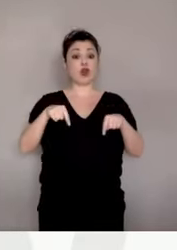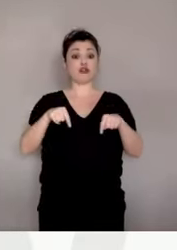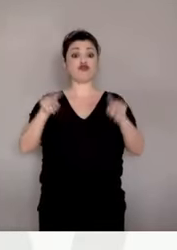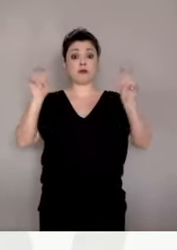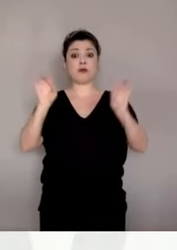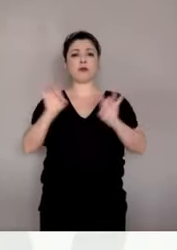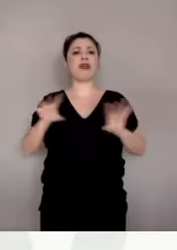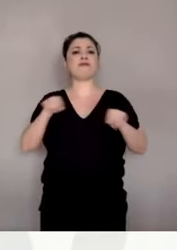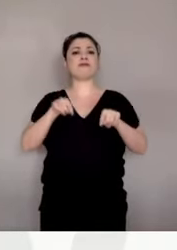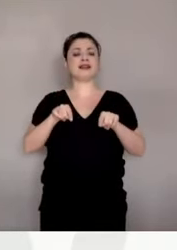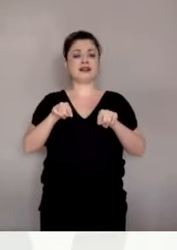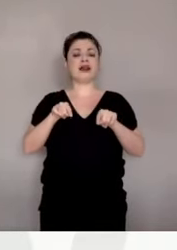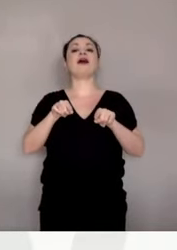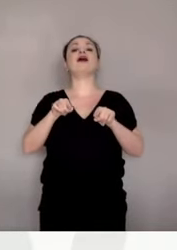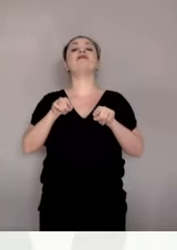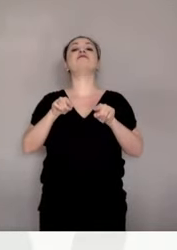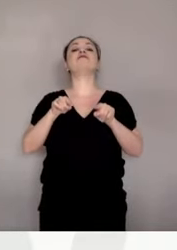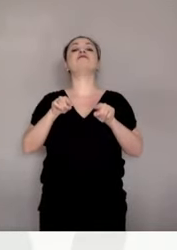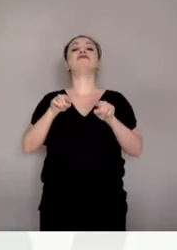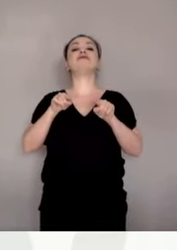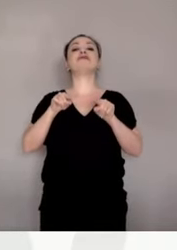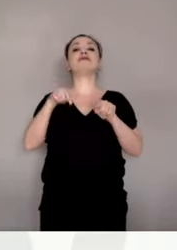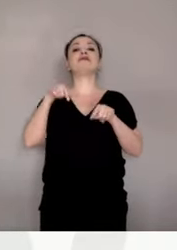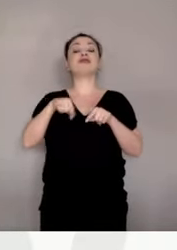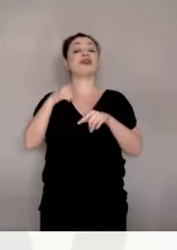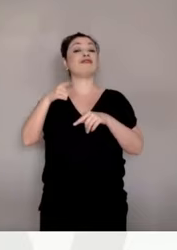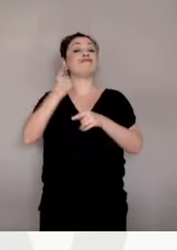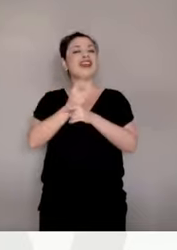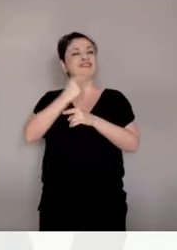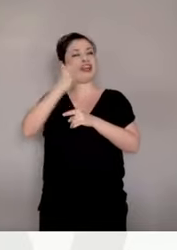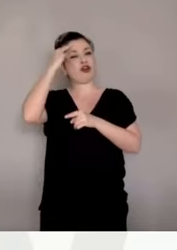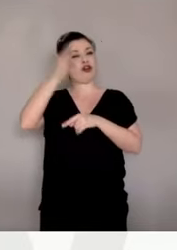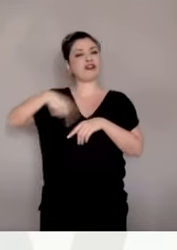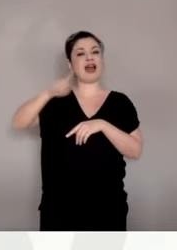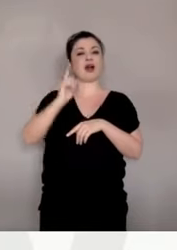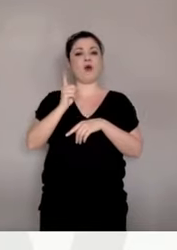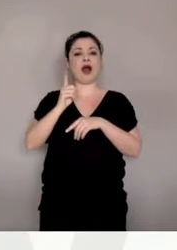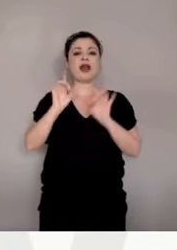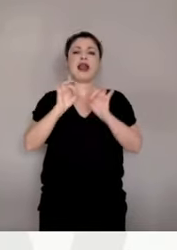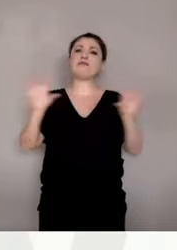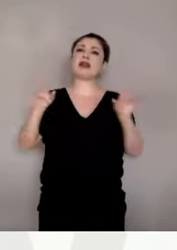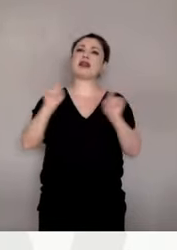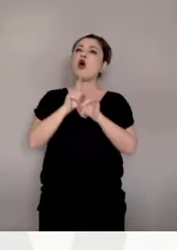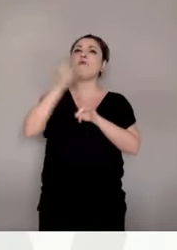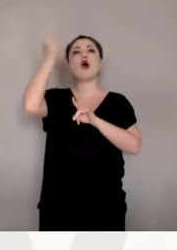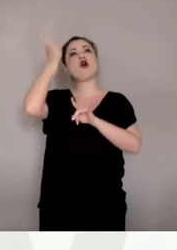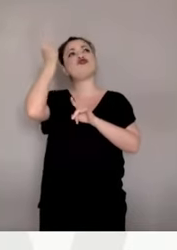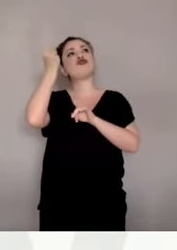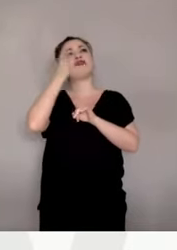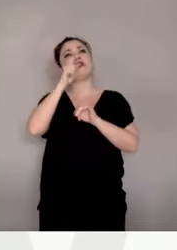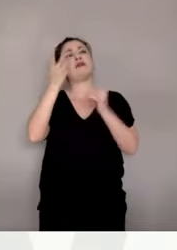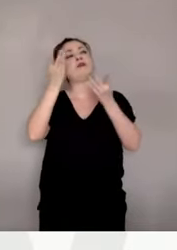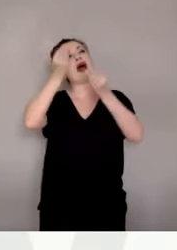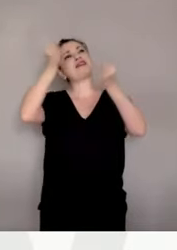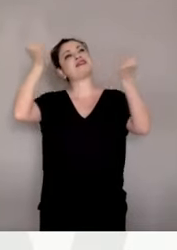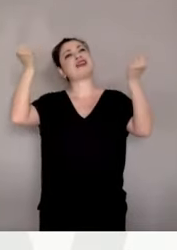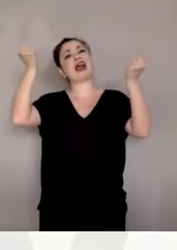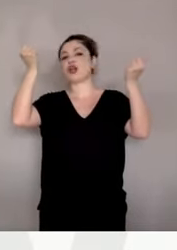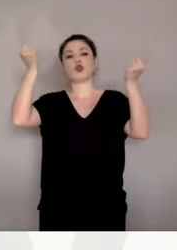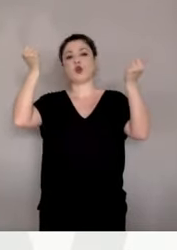e soprattutto ricordare che la libertà non è un concetto astratto, la libertà è un